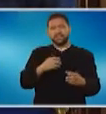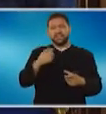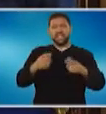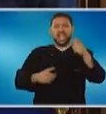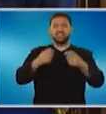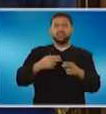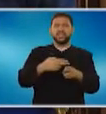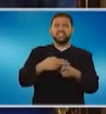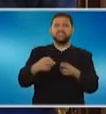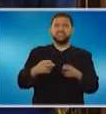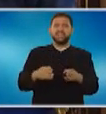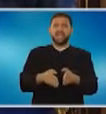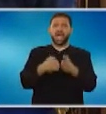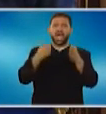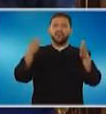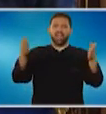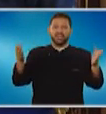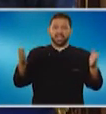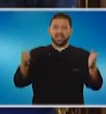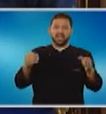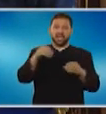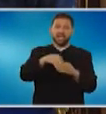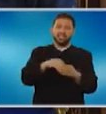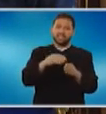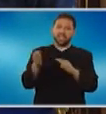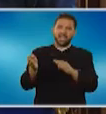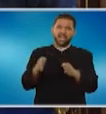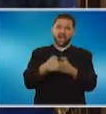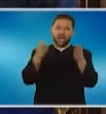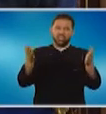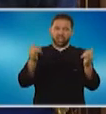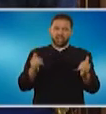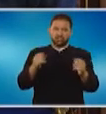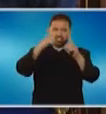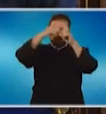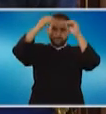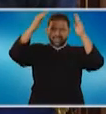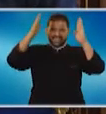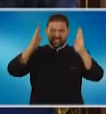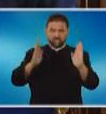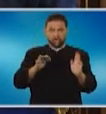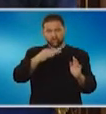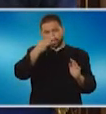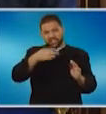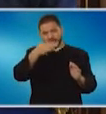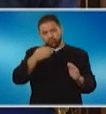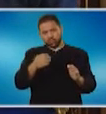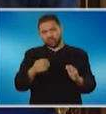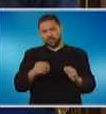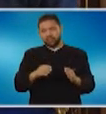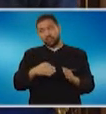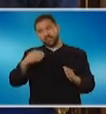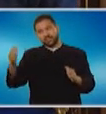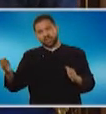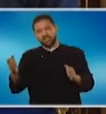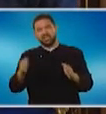Scriptură. Între cărțile acestea bisericești, să le spunem, și